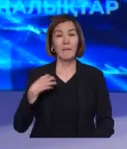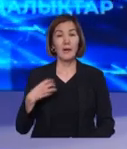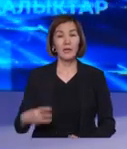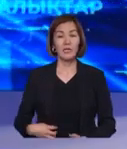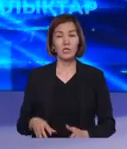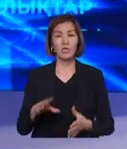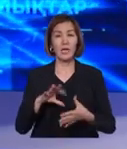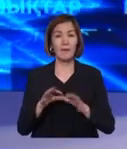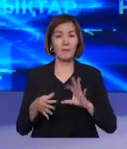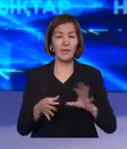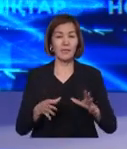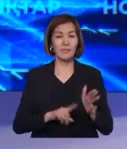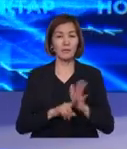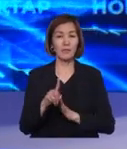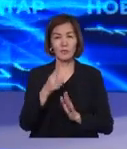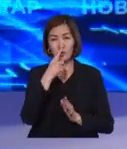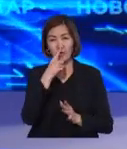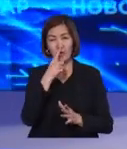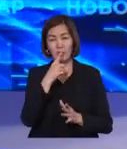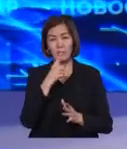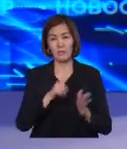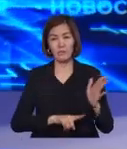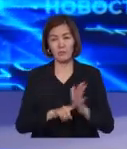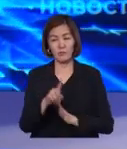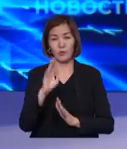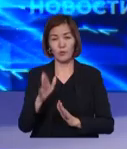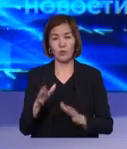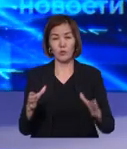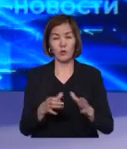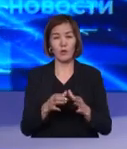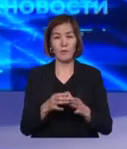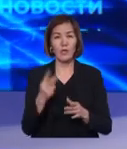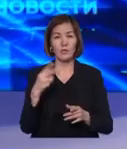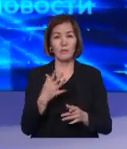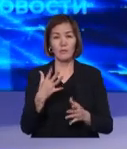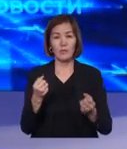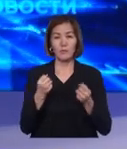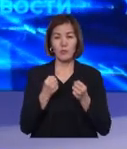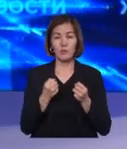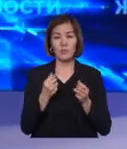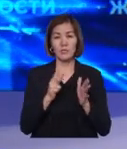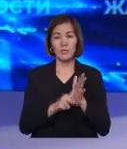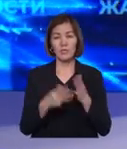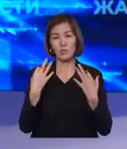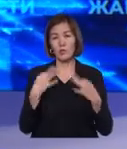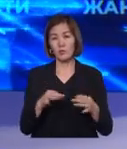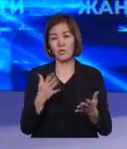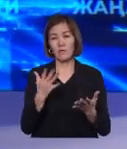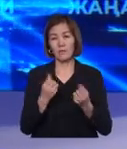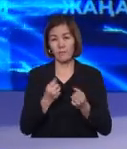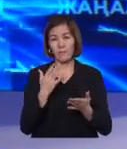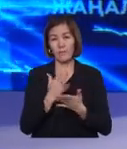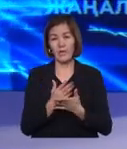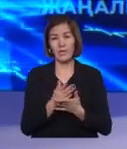Париж Олимпиадасының басталар күні жақын, дәл қазір құрама қоржынында 25 спорт түрінен 80 жолдама бар. Жолдама алған спортшының